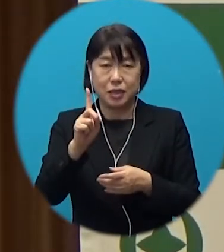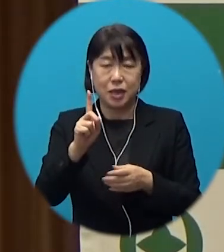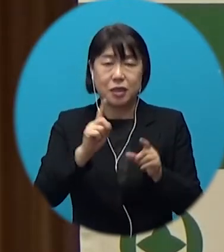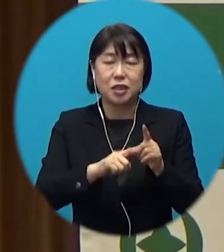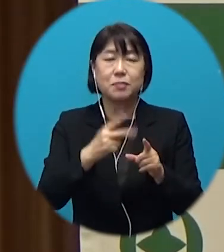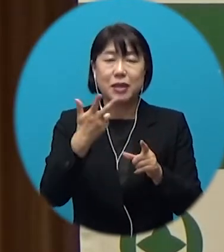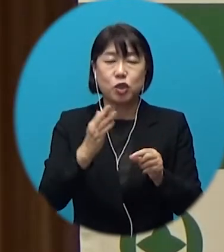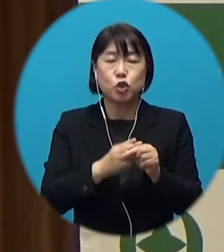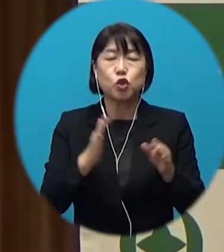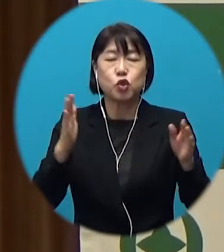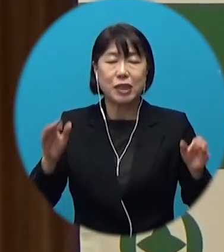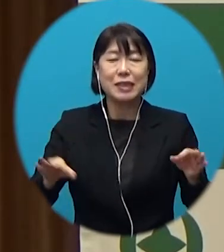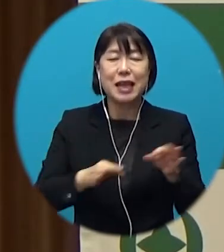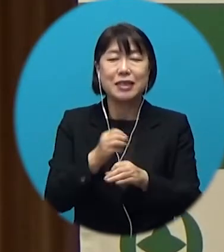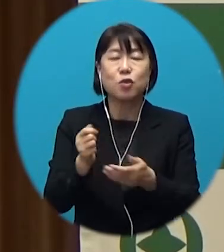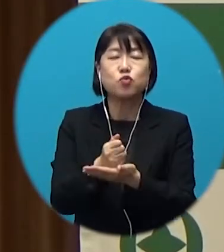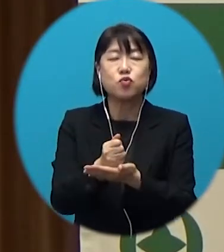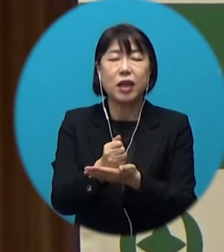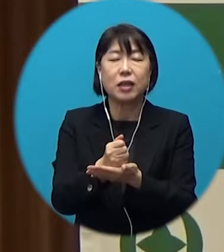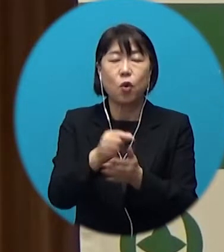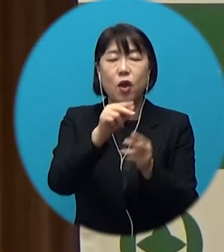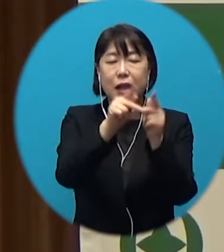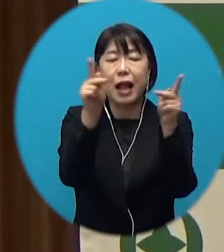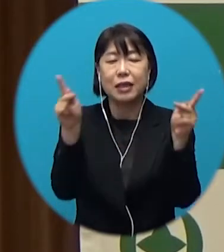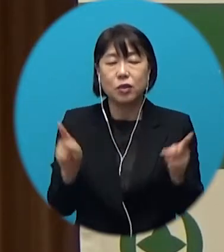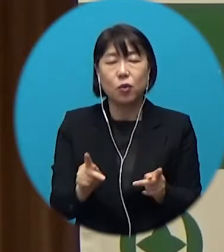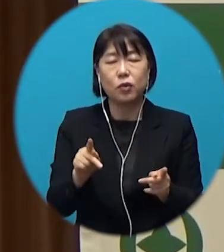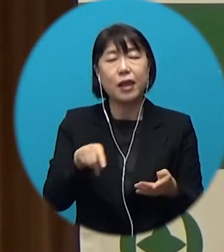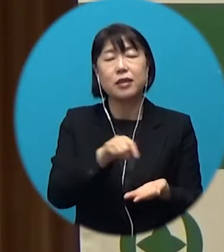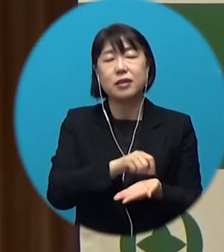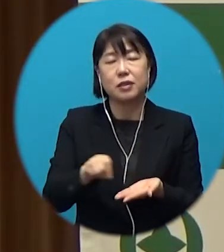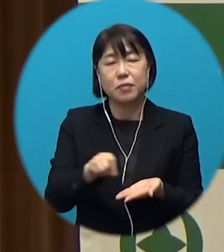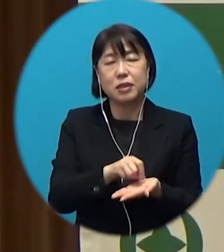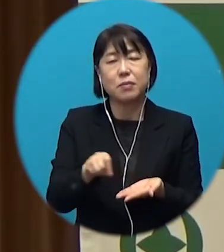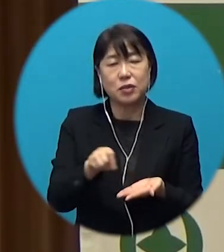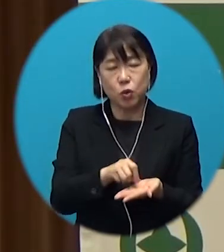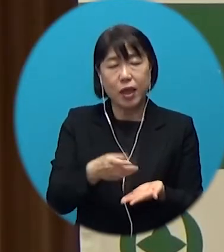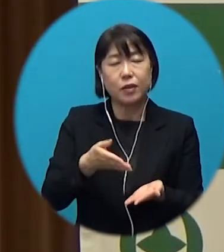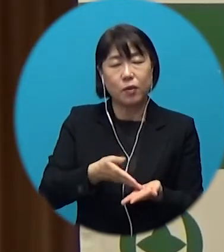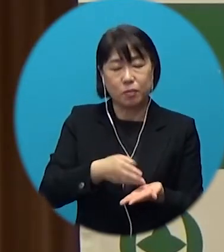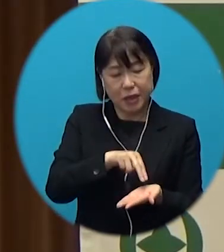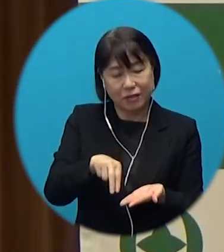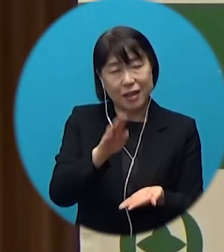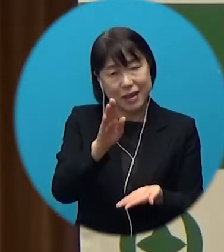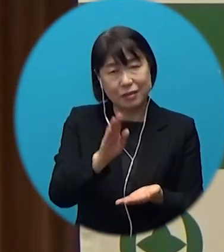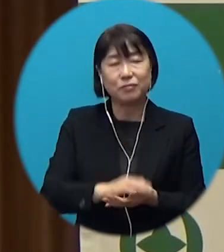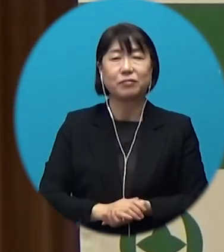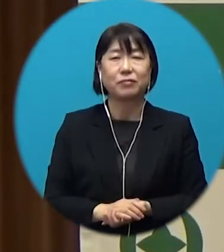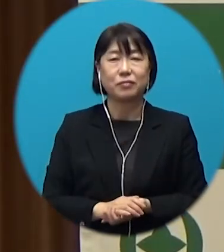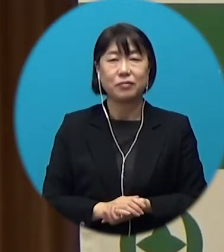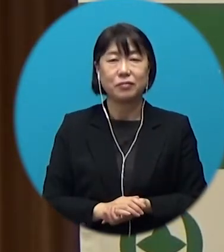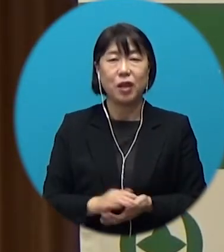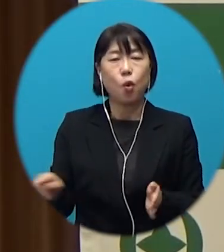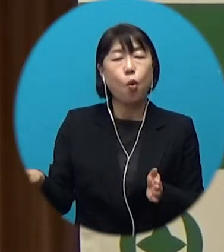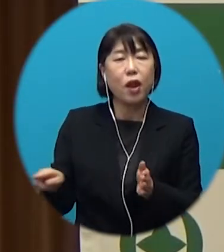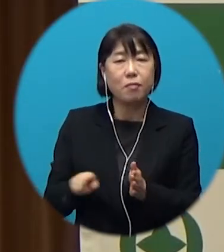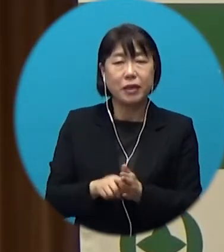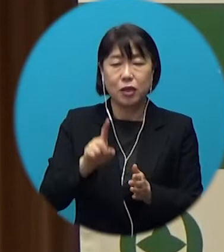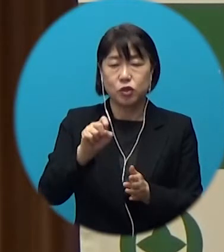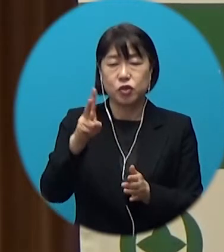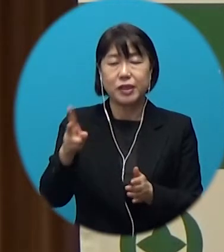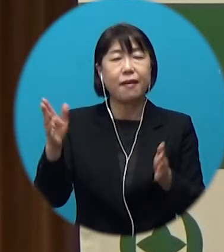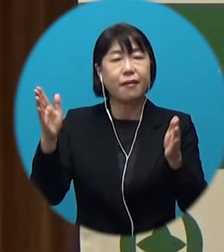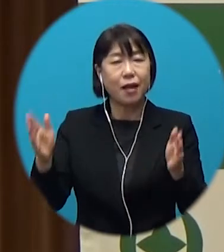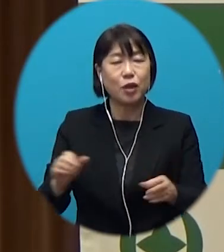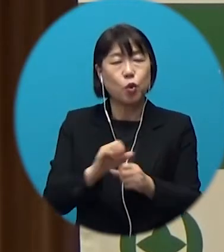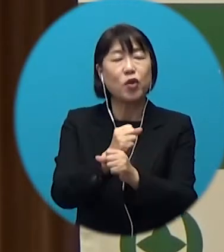期財政運営方針の概要で説明いたしますので、ご覧ください。これまで12年間取り組んでまいり